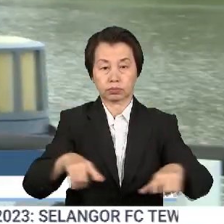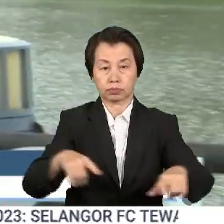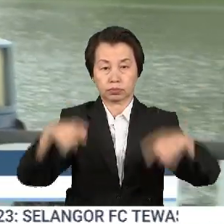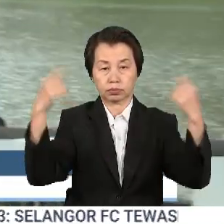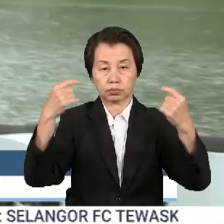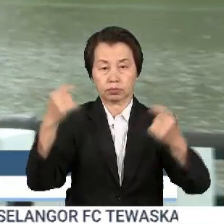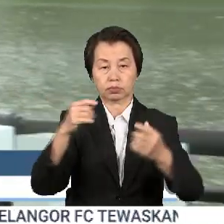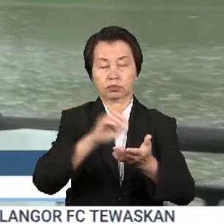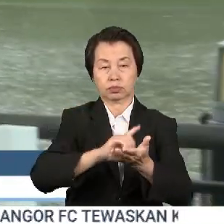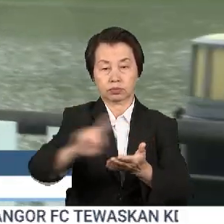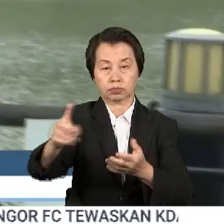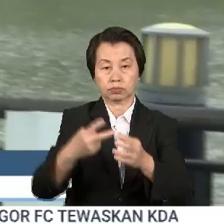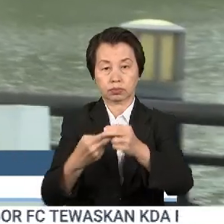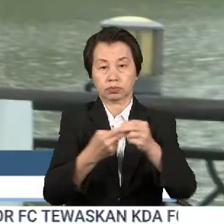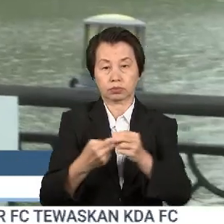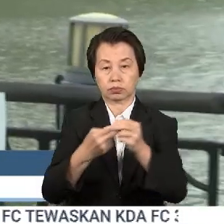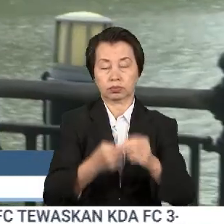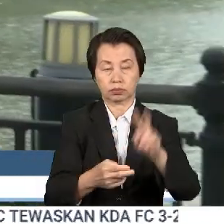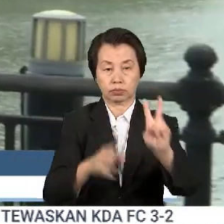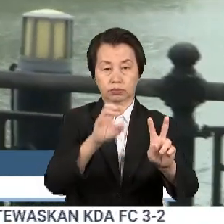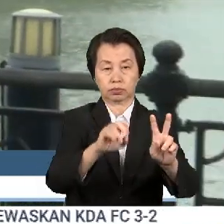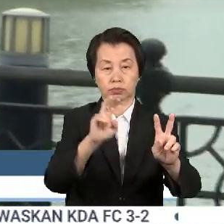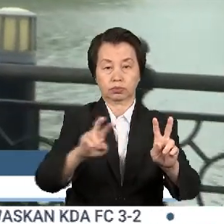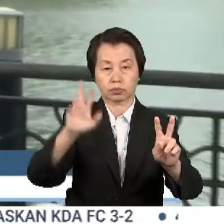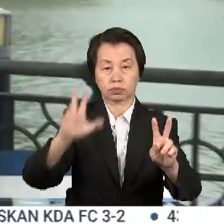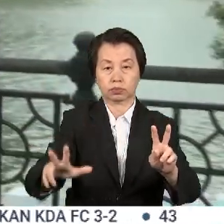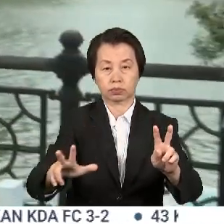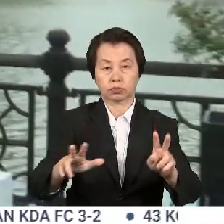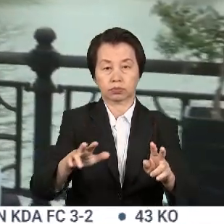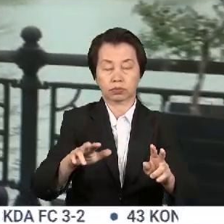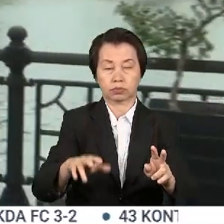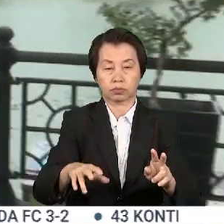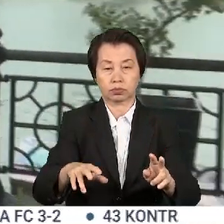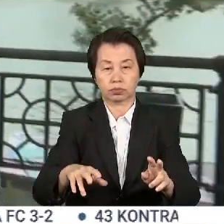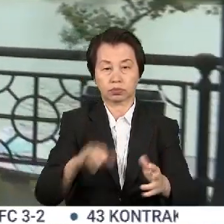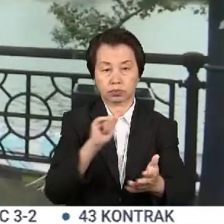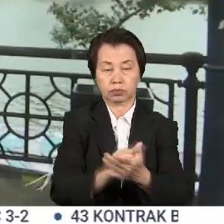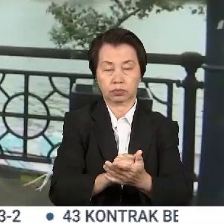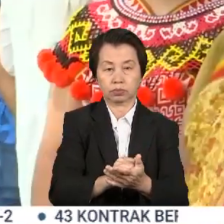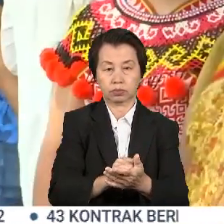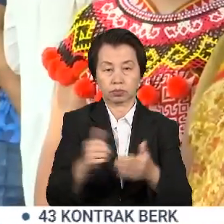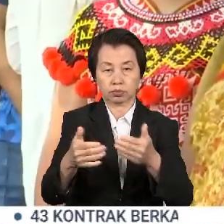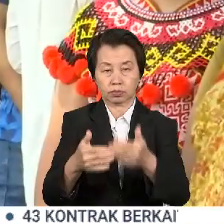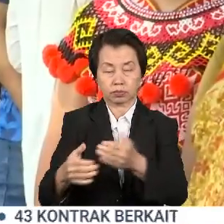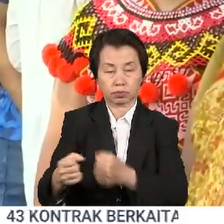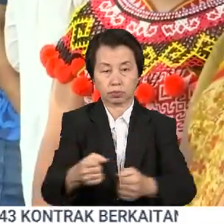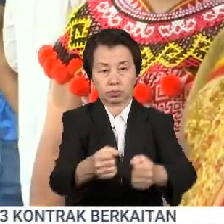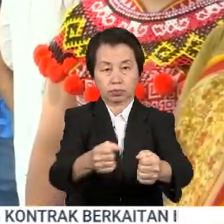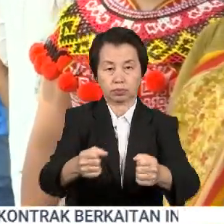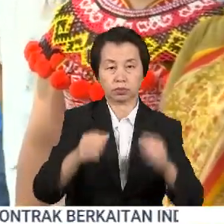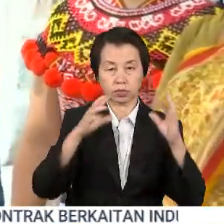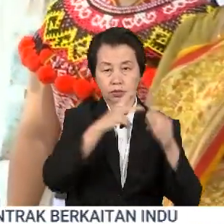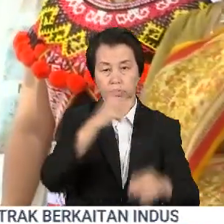sambutan Minggu Perpaduan 2023 peringkat kebangsaan di Tebingan Kuching membuktikan